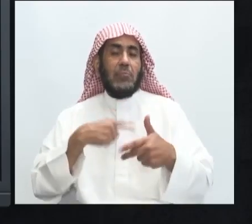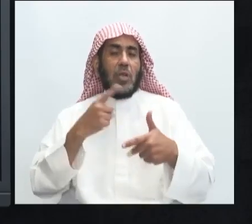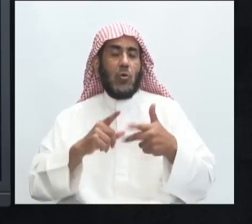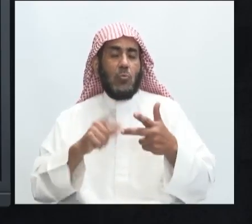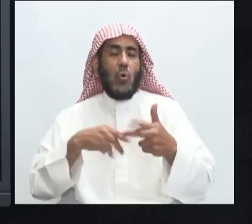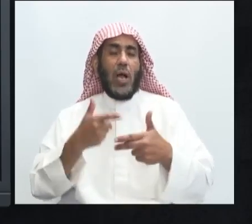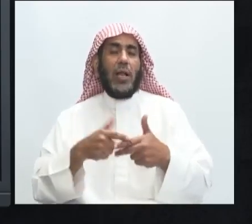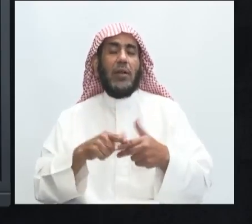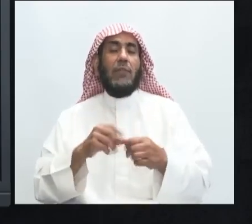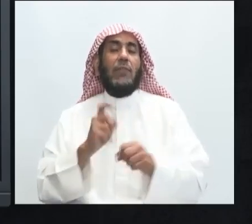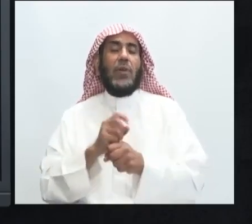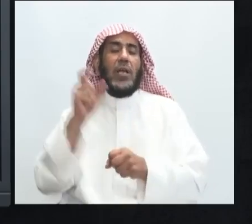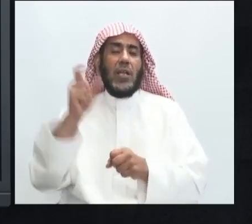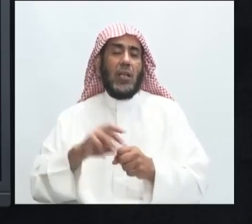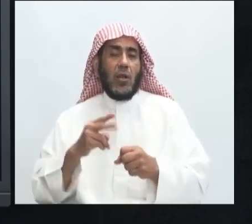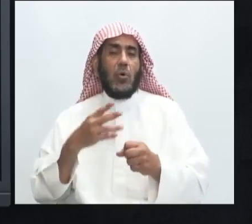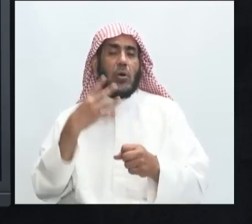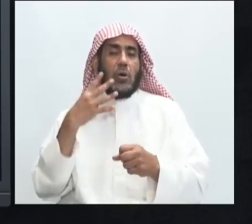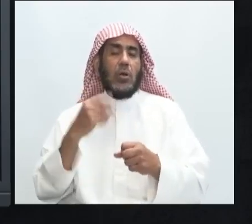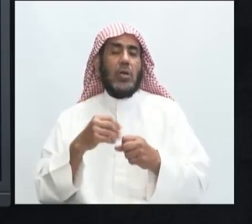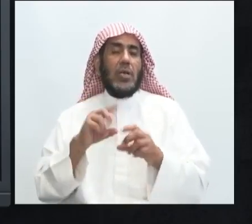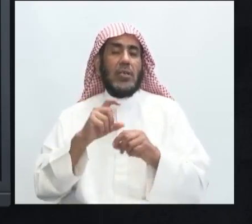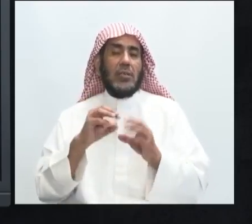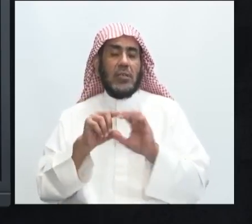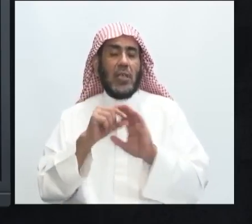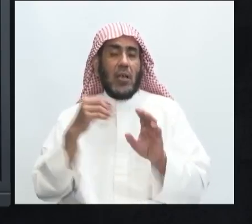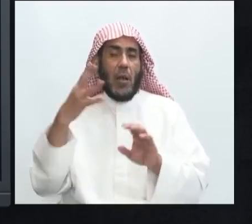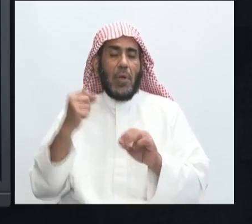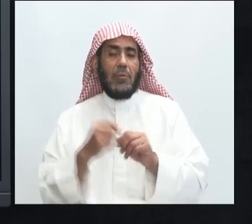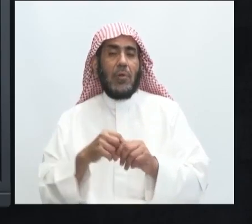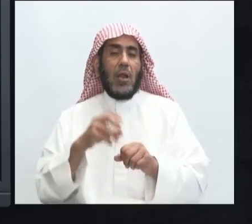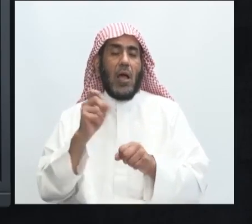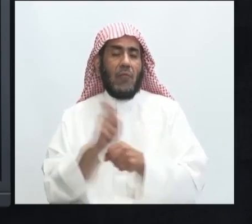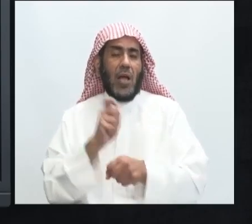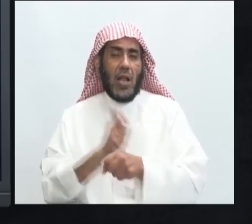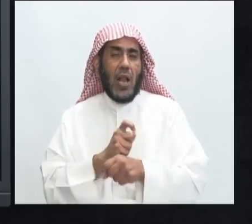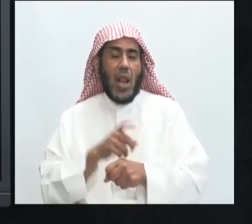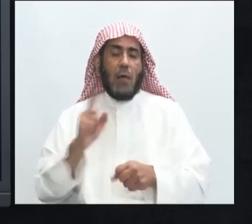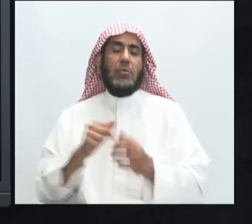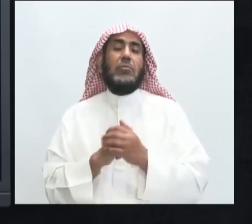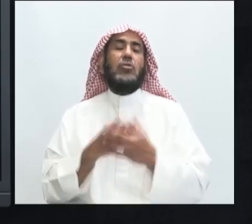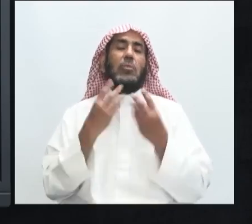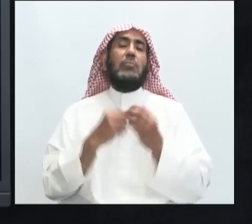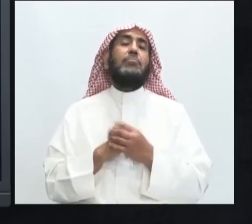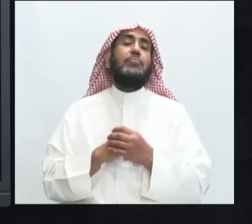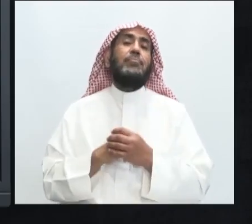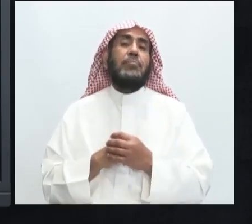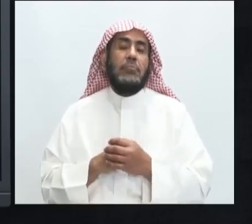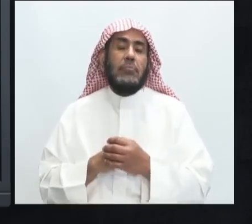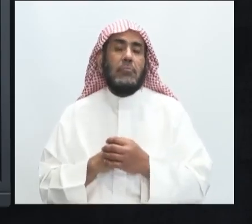فاعله اذا هذا النوع الرابع او الصيغه الرابعه لافعال الامر جميل